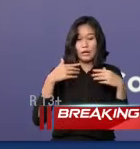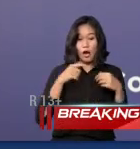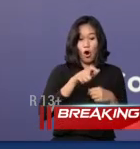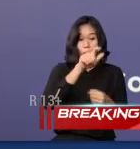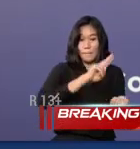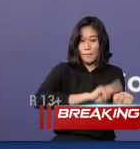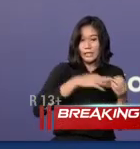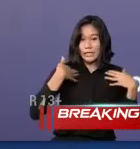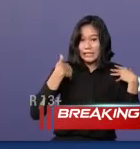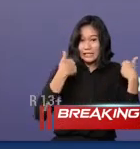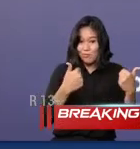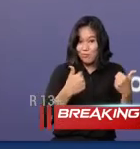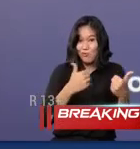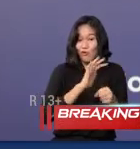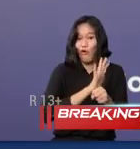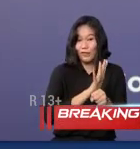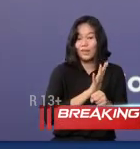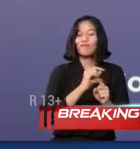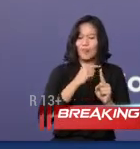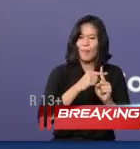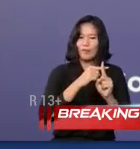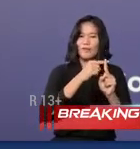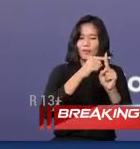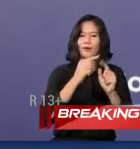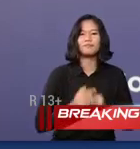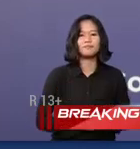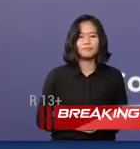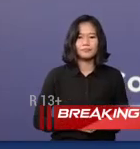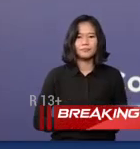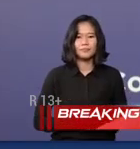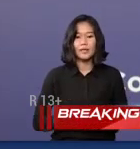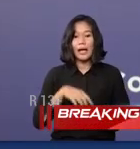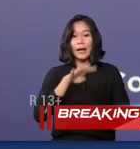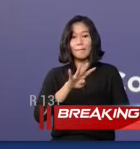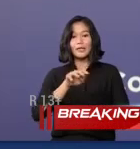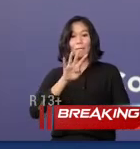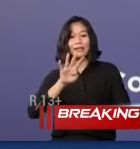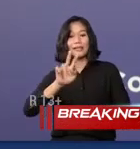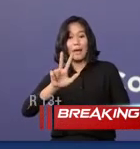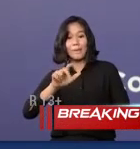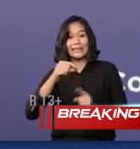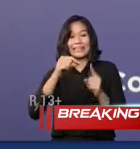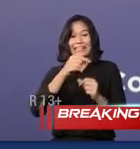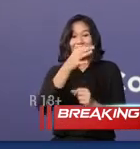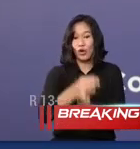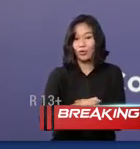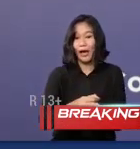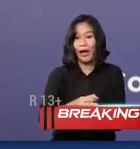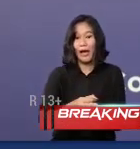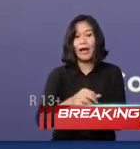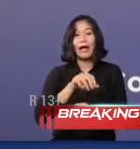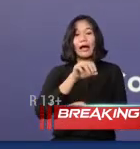pasien dengan konflik 19 ini semakin baik ke-4 ratus empat puluh delapan kabupaten kota di